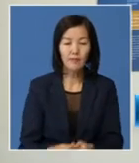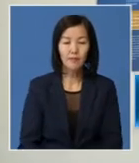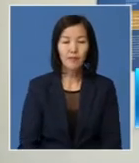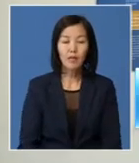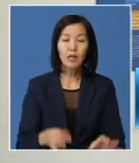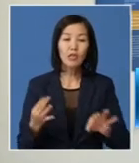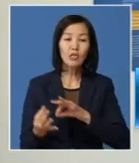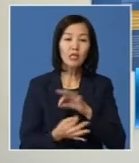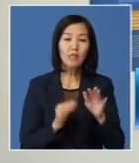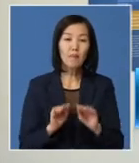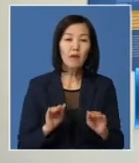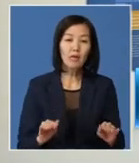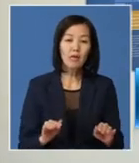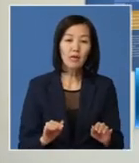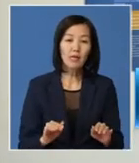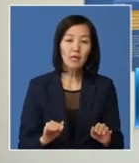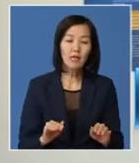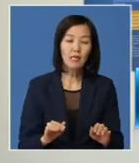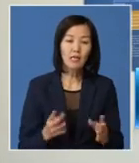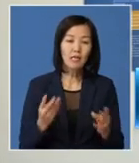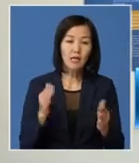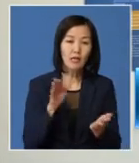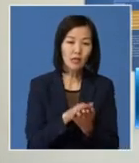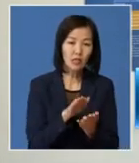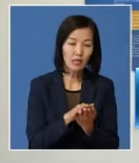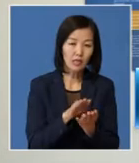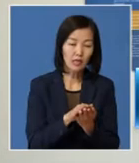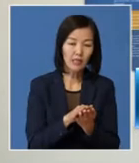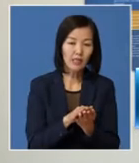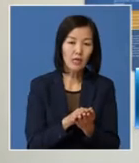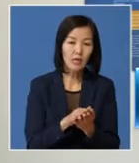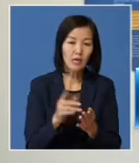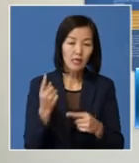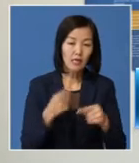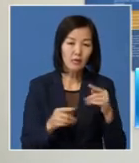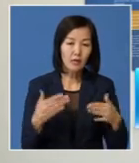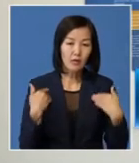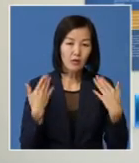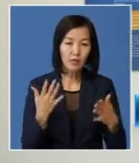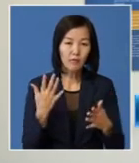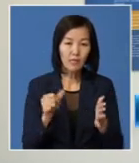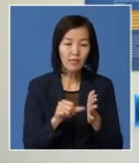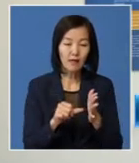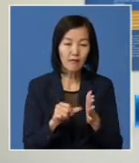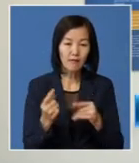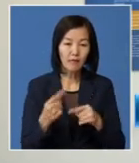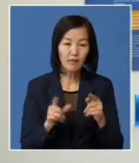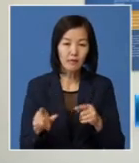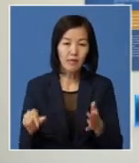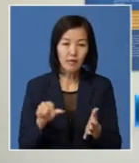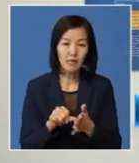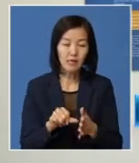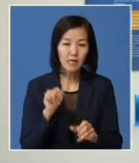жетім балаларға арналған жинақ бағдарламасын ашқан кезде кәсіпкерлерге ұсыныс жасадық. 5-6 кәсіпкер ғана қатысты. Алайда кейбір кәсіпкерлер